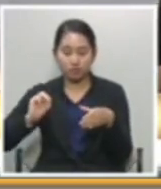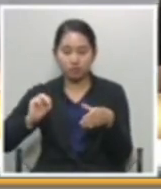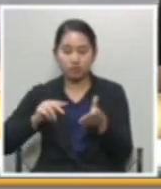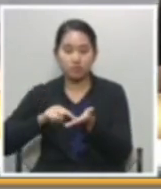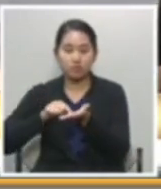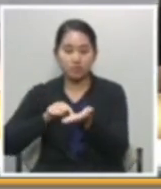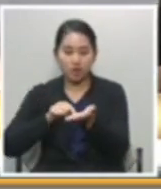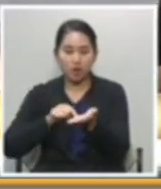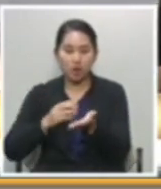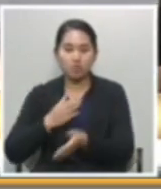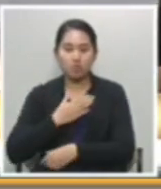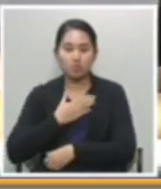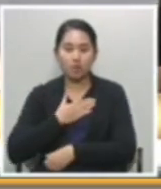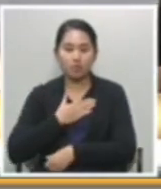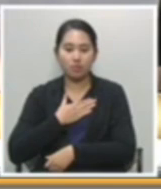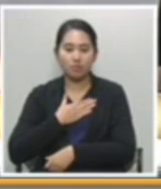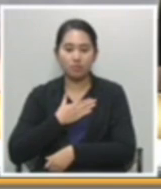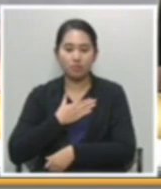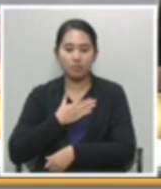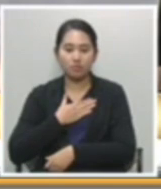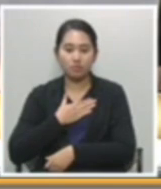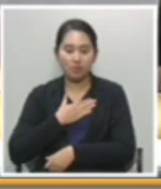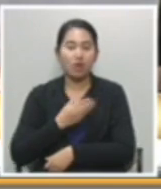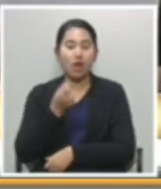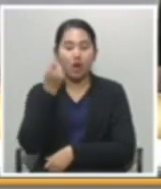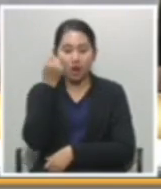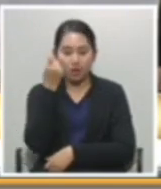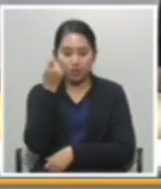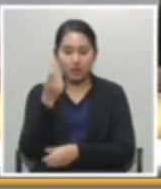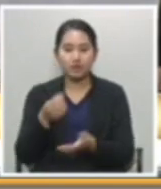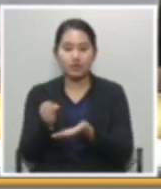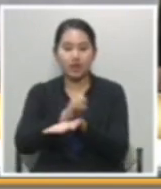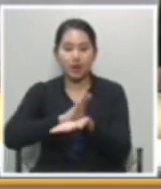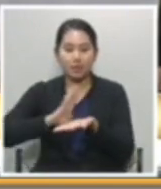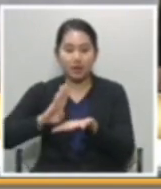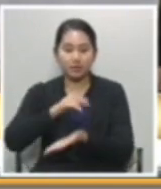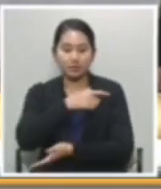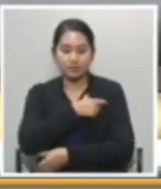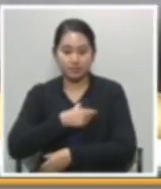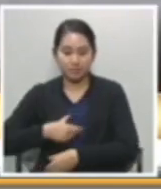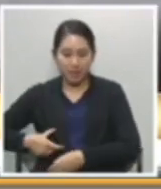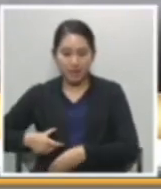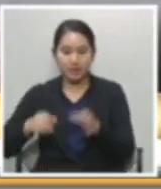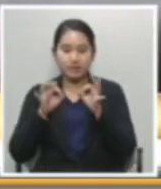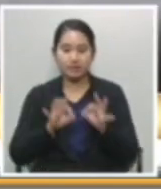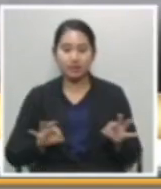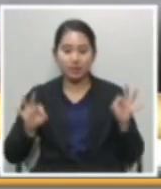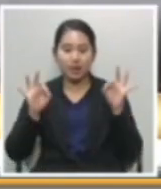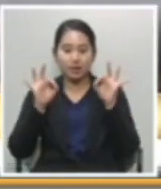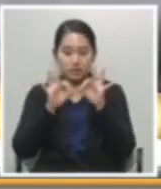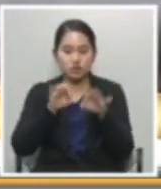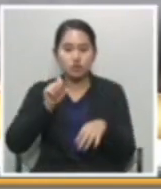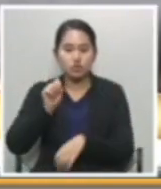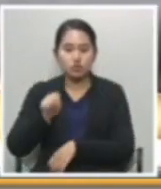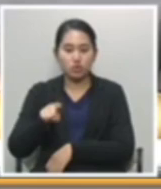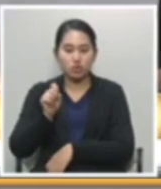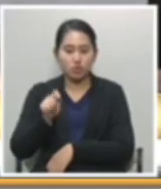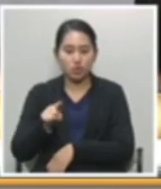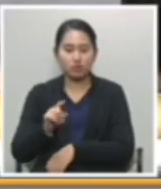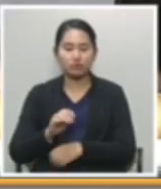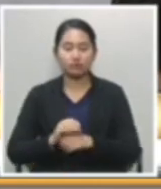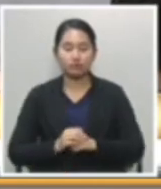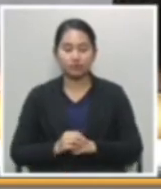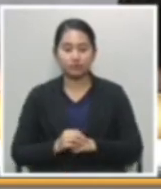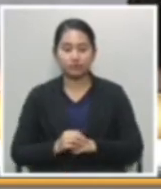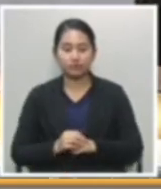ต่ผมถือว่าเป็นเรื่องของสถาบันพระมหากษัตริย์เป็นเรื่องมีความจำเป็นนะฉุกเฉินเป็นอย่างยิ่ง